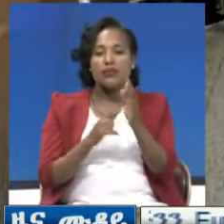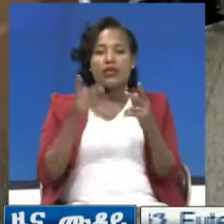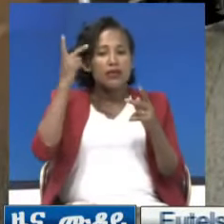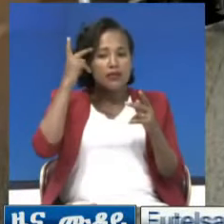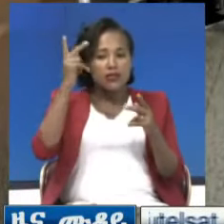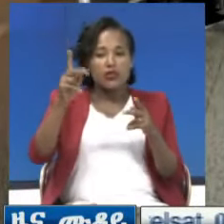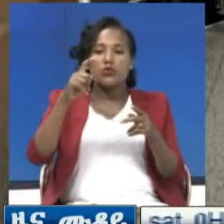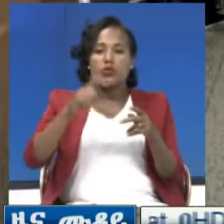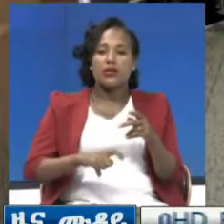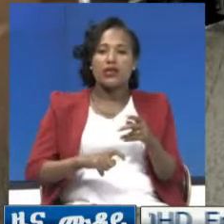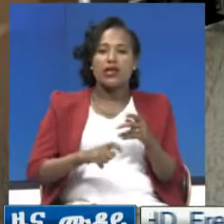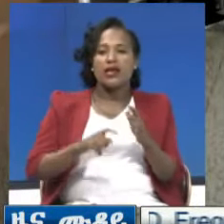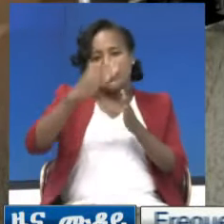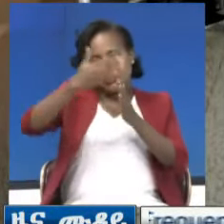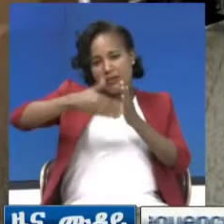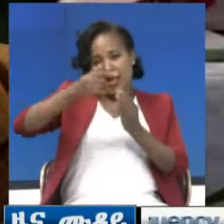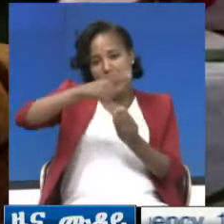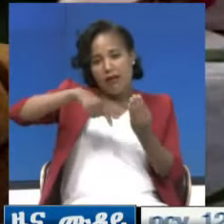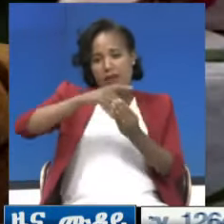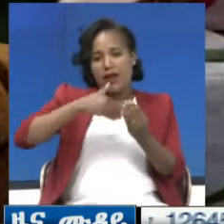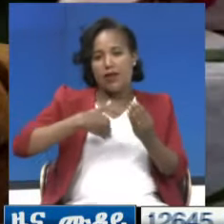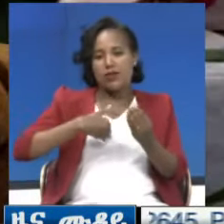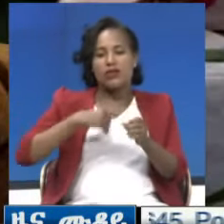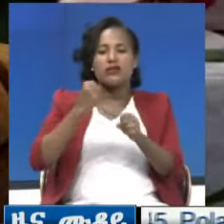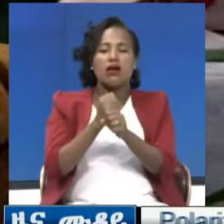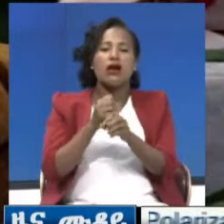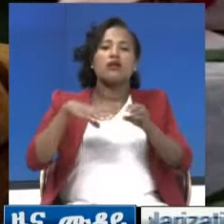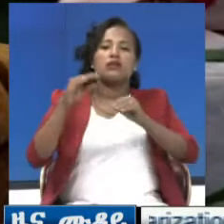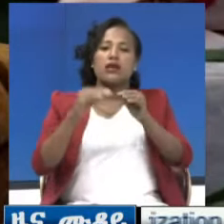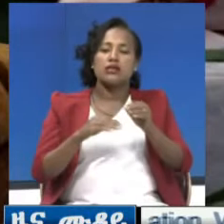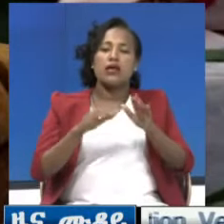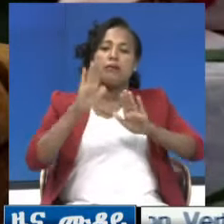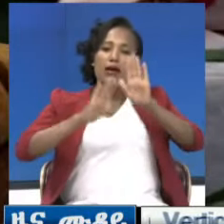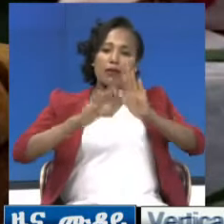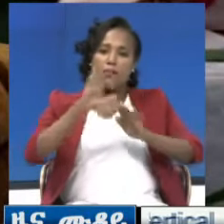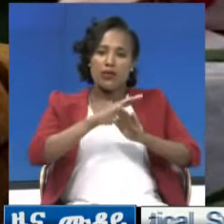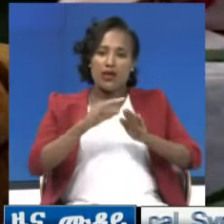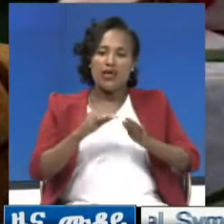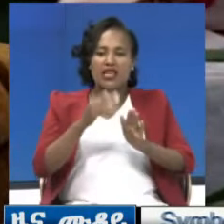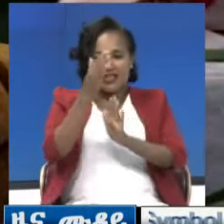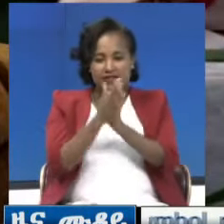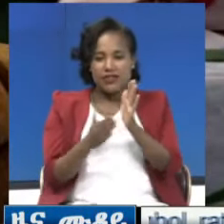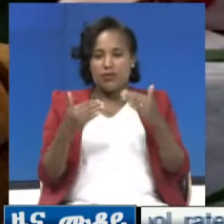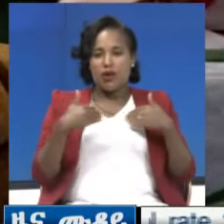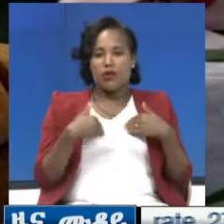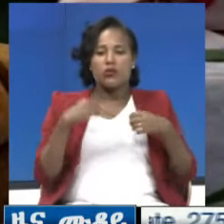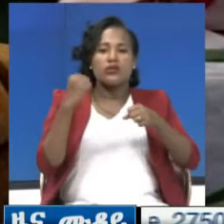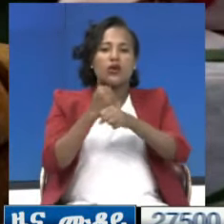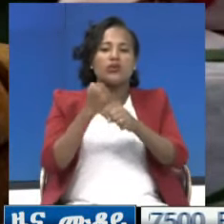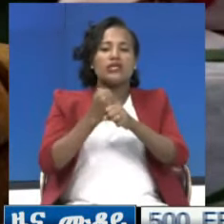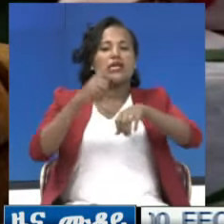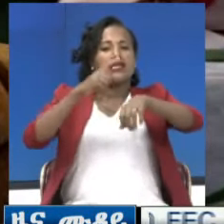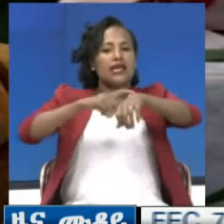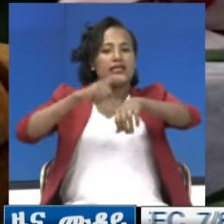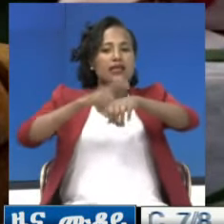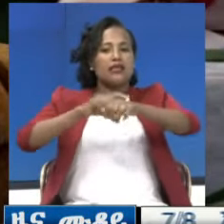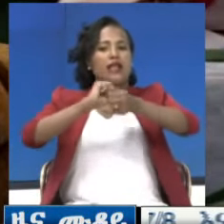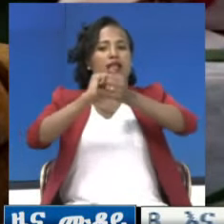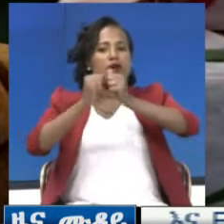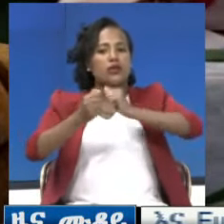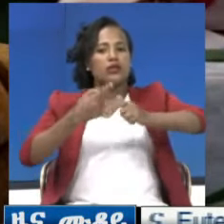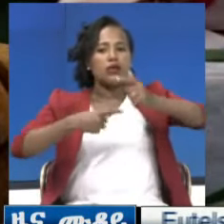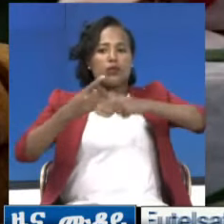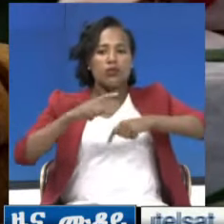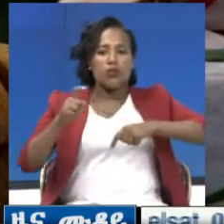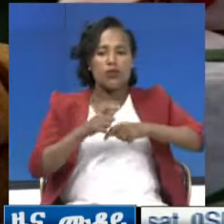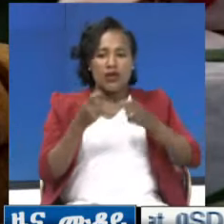የሚኒስትሮች ኮሚቴ ከድንበር አካባቢ ጋር ተያይዞ ያለውን የስራ እንቅስቃሴ መገምገሙንና እየተከናወኑ ያሉ ስራዎች ከጊዜ ወደ ጊዜ ለውጦች እየመጡ